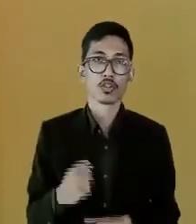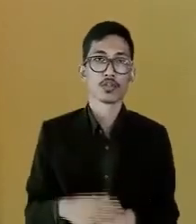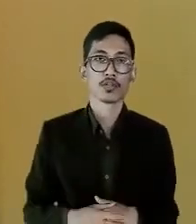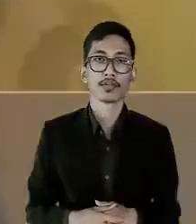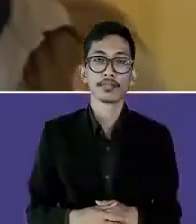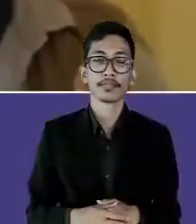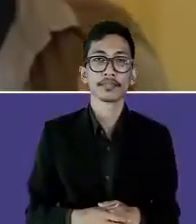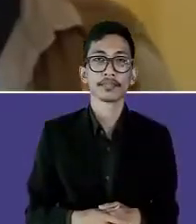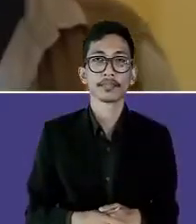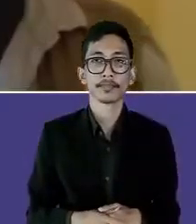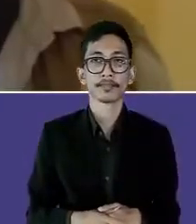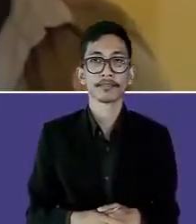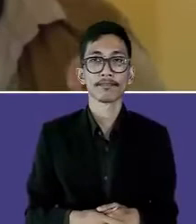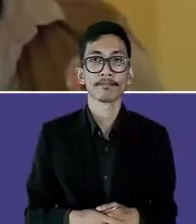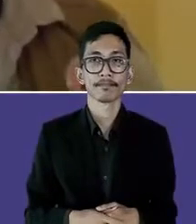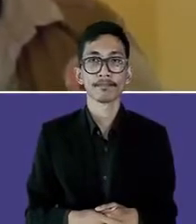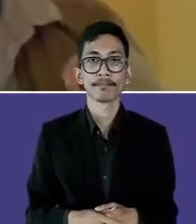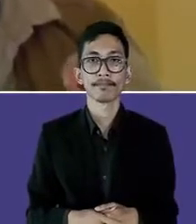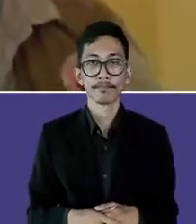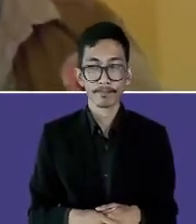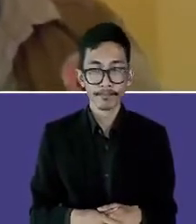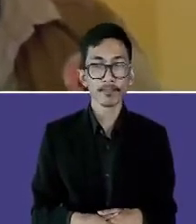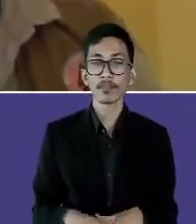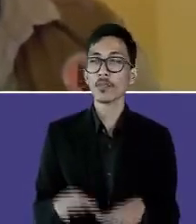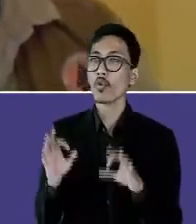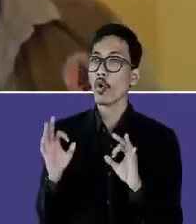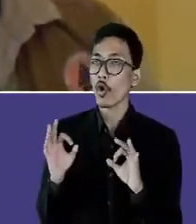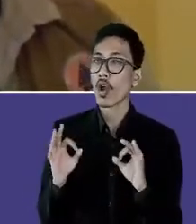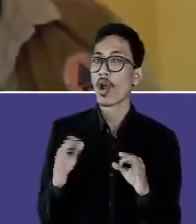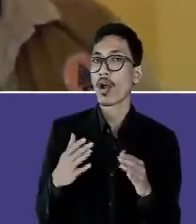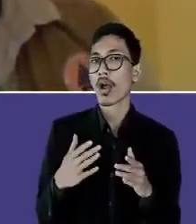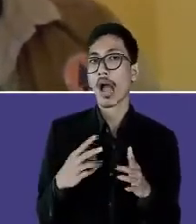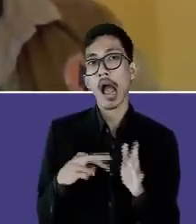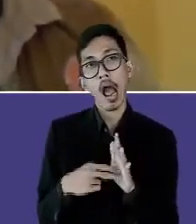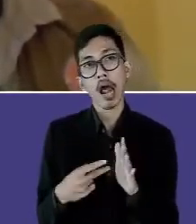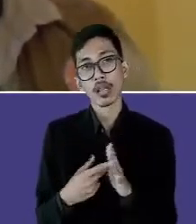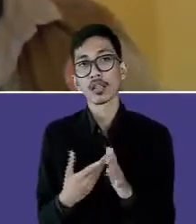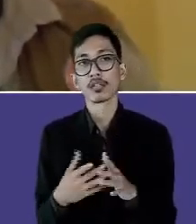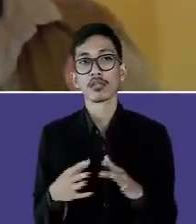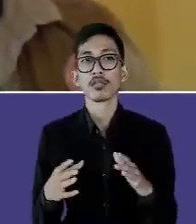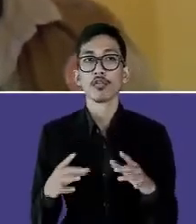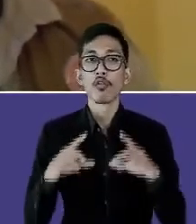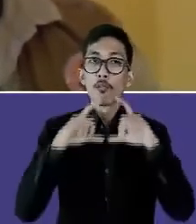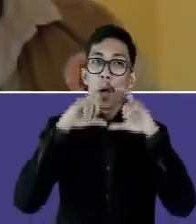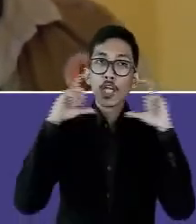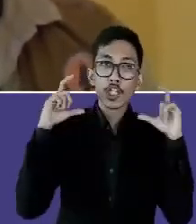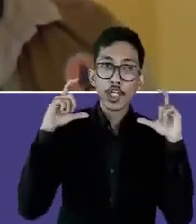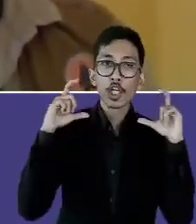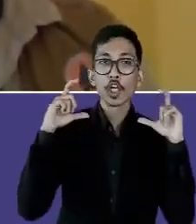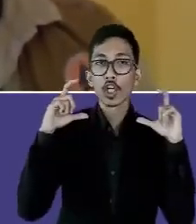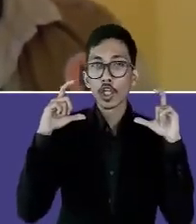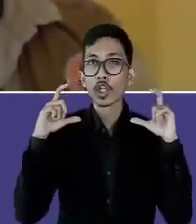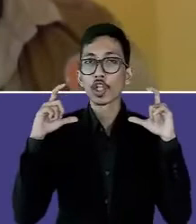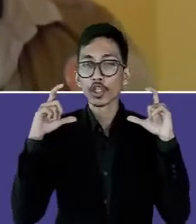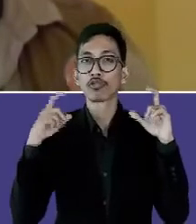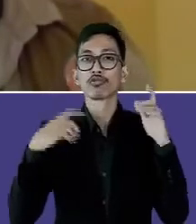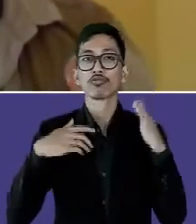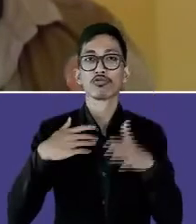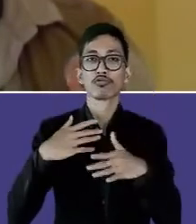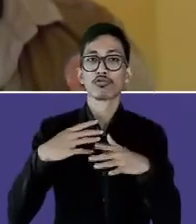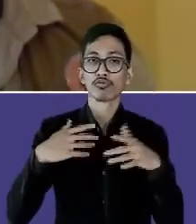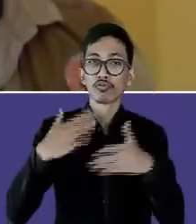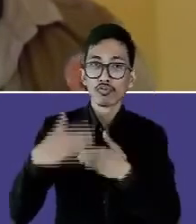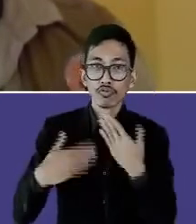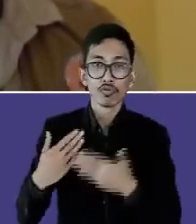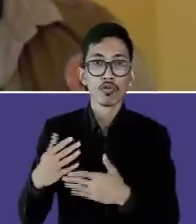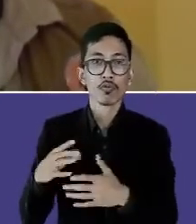Demikian. Ya Pak, bagus sekali. Jadi jangan hanya berhenti di dalam suasana event ya, PON saja atau